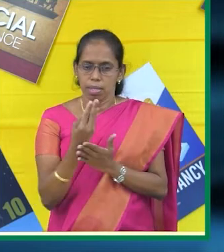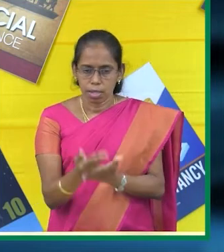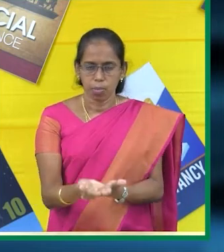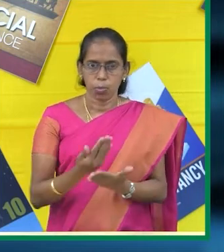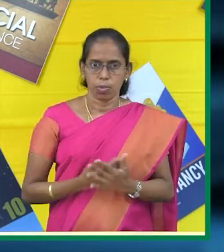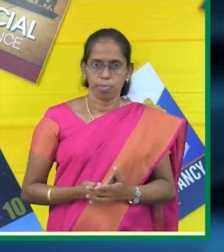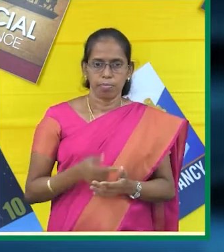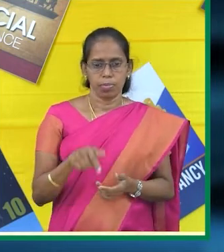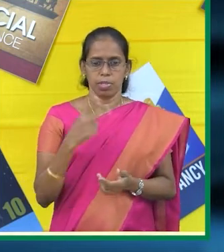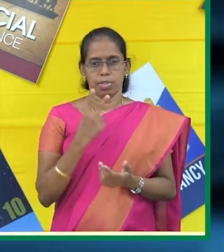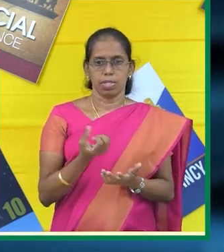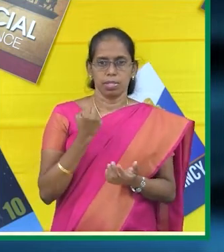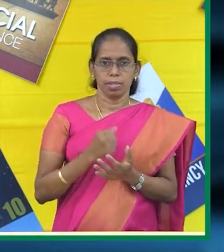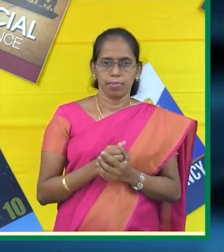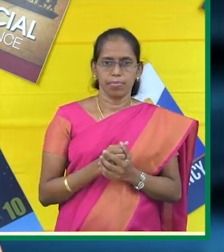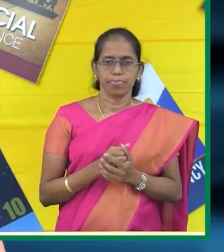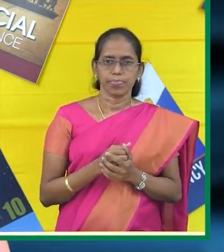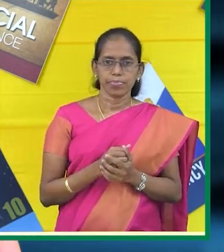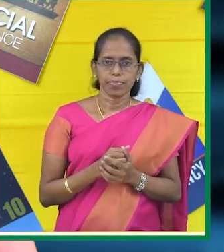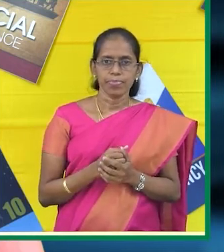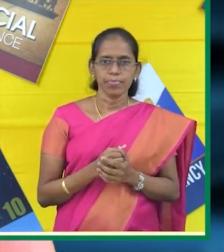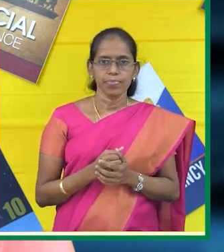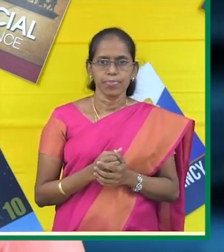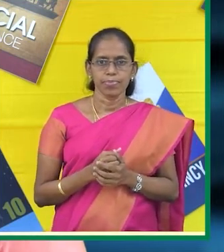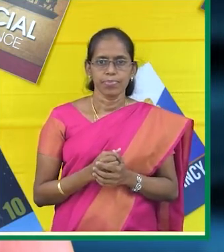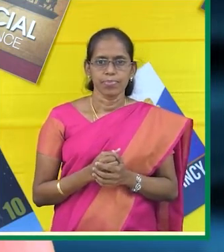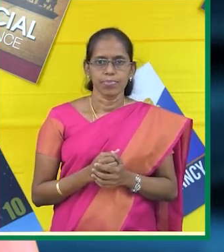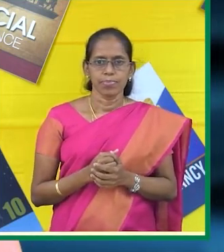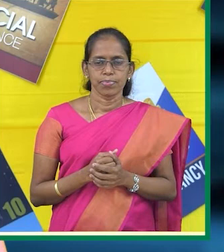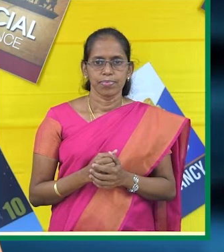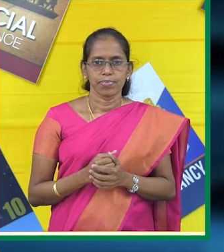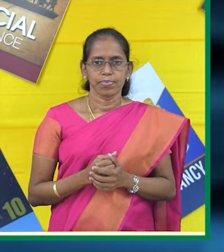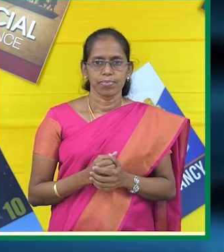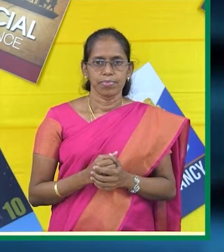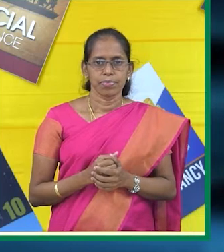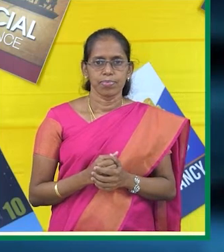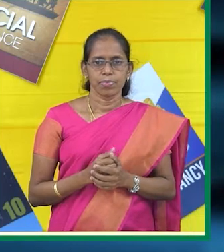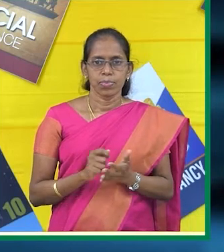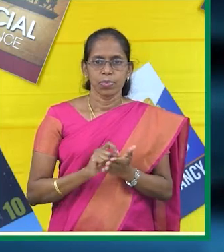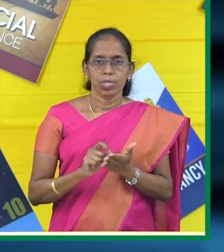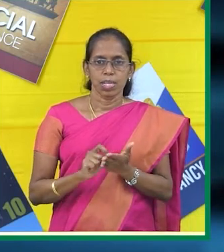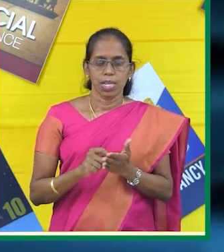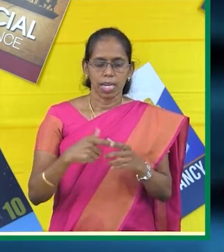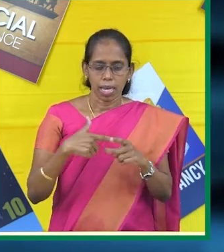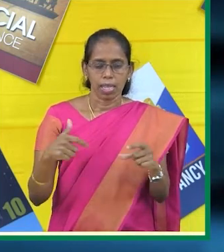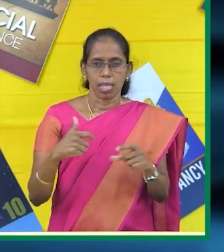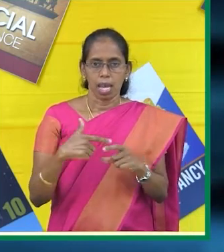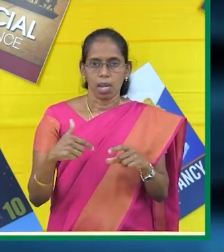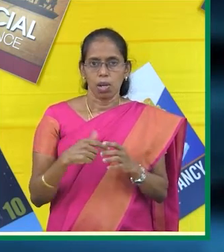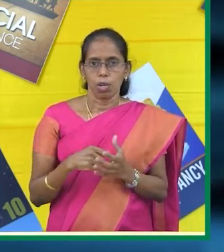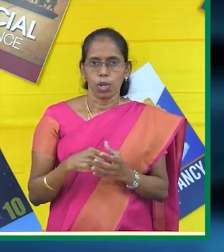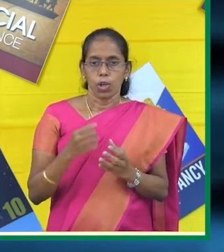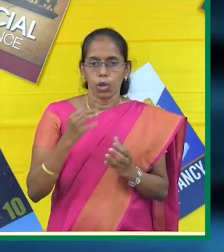பார்க்க முடிகிறது. அதே மாதிரி தட் the editor of the new earth herald